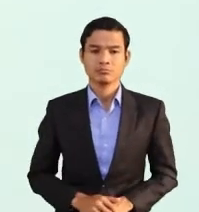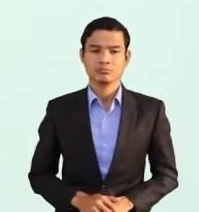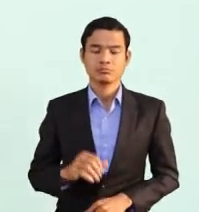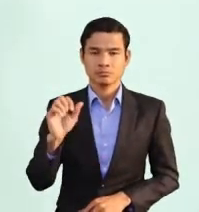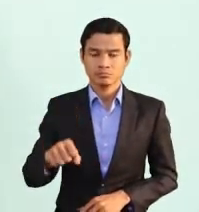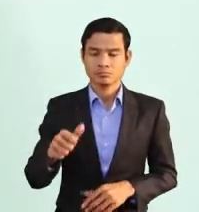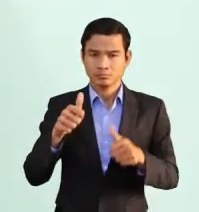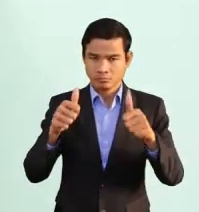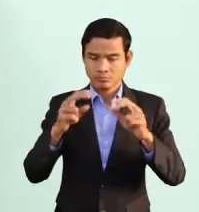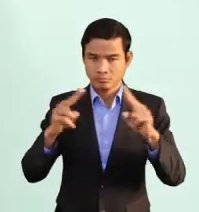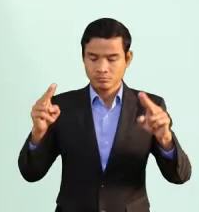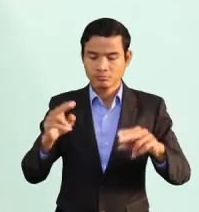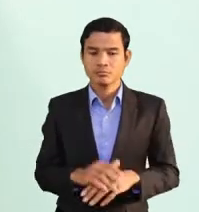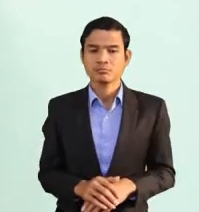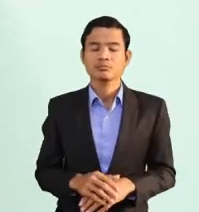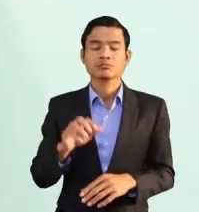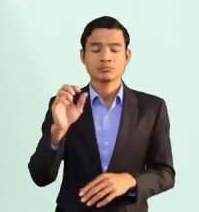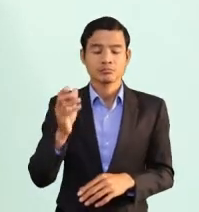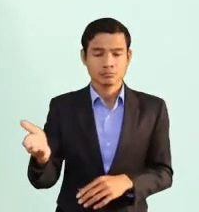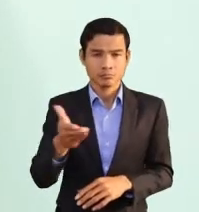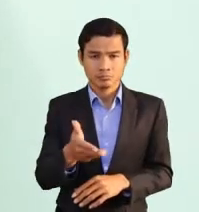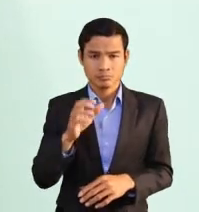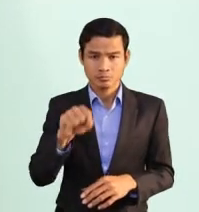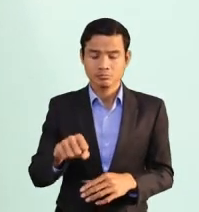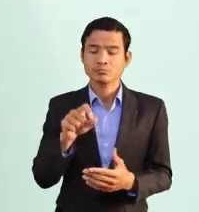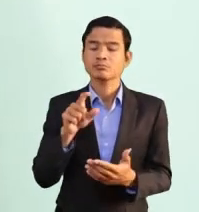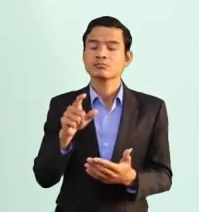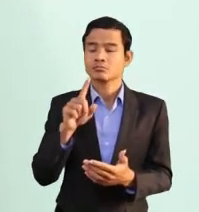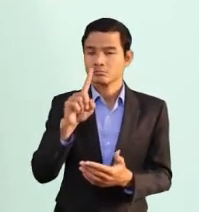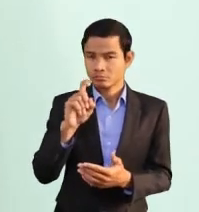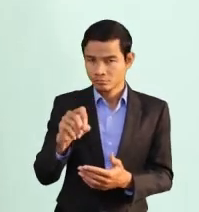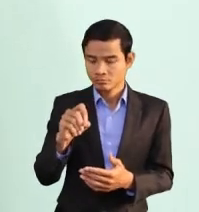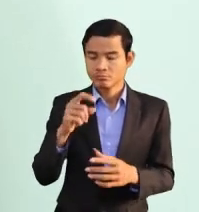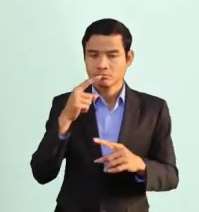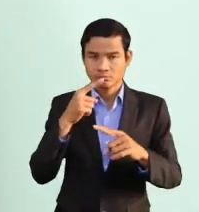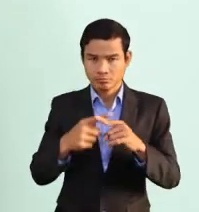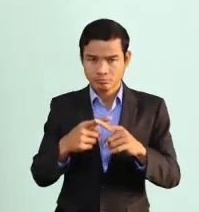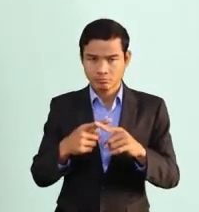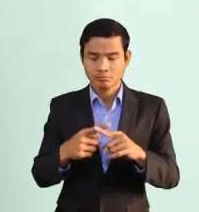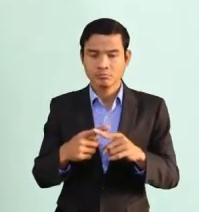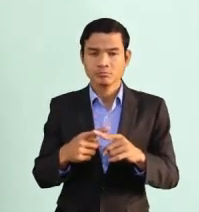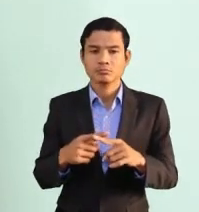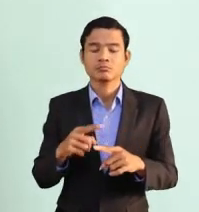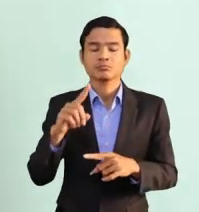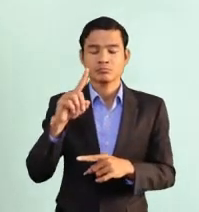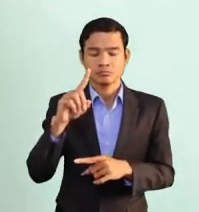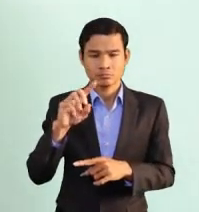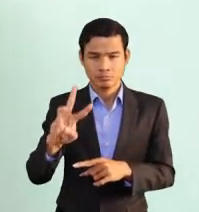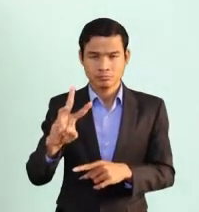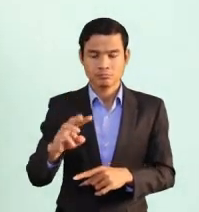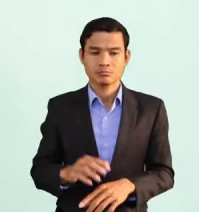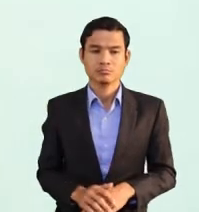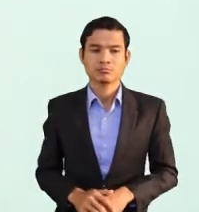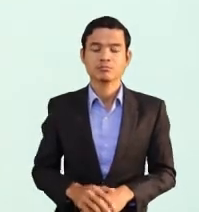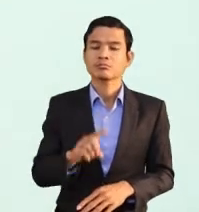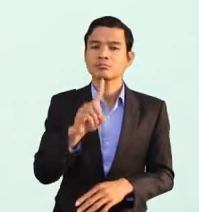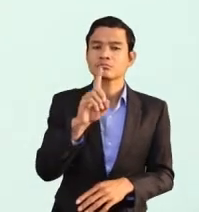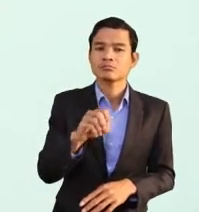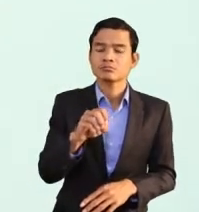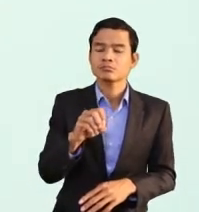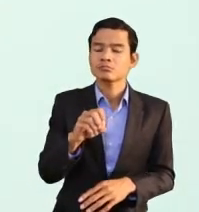cha là ổn na cứ dương dược đáp côn nâng bầy cho con đáp đáp bì nà